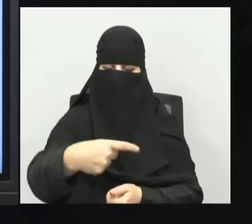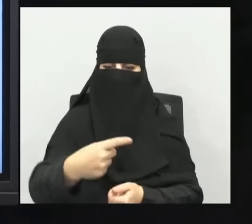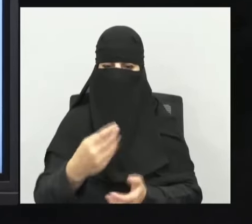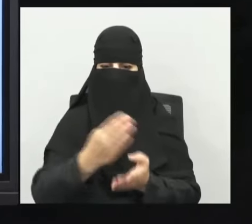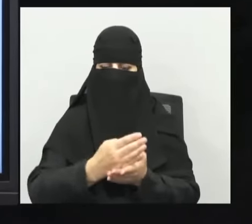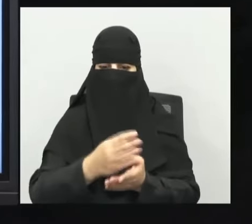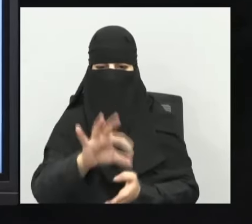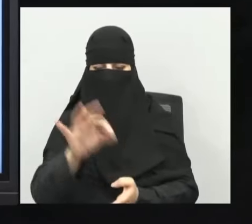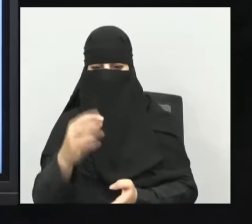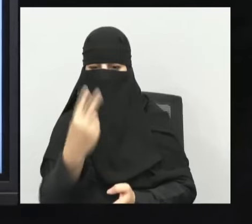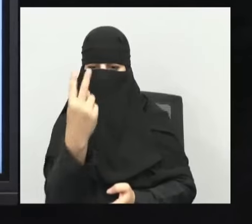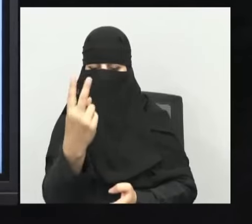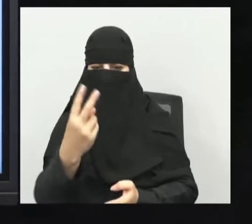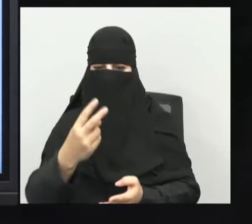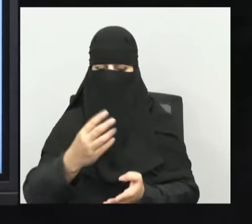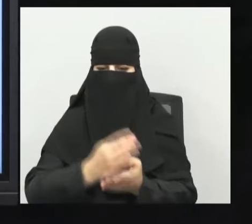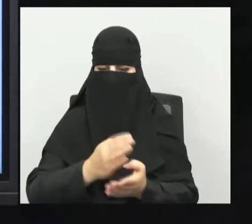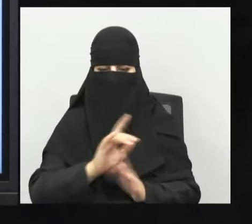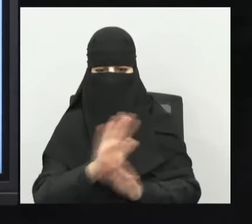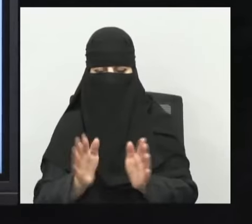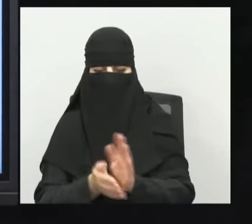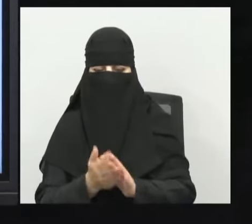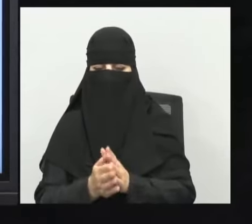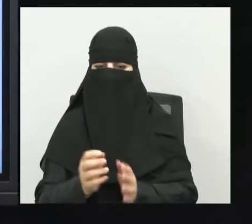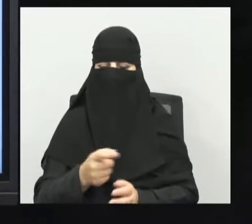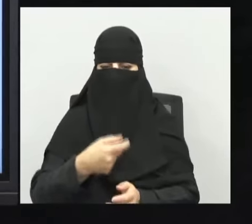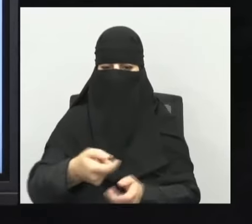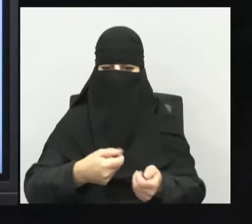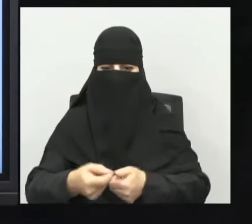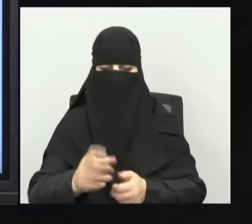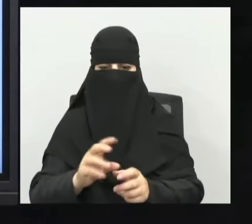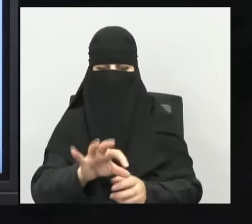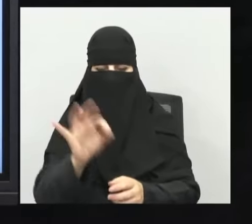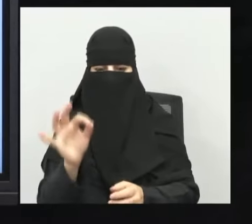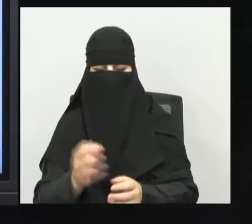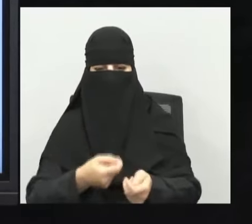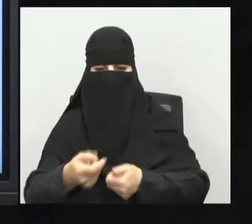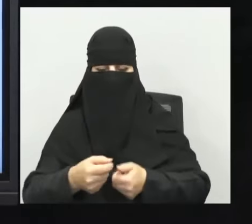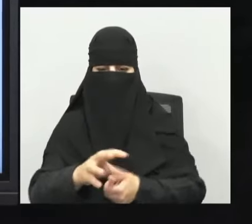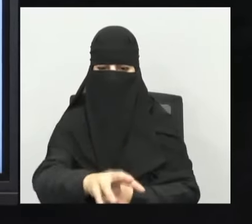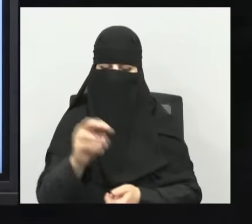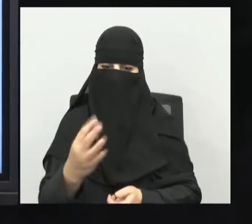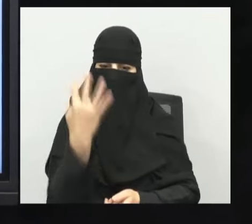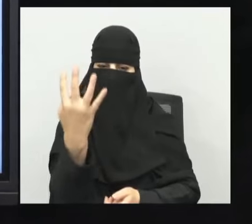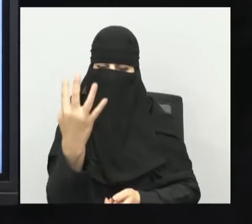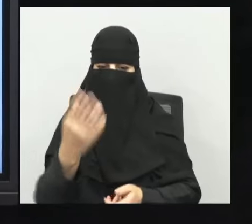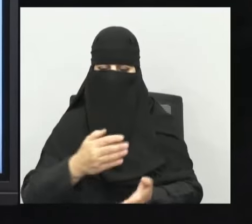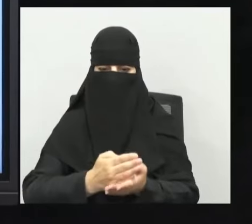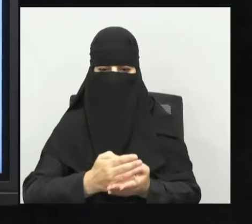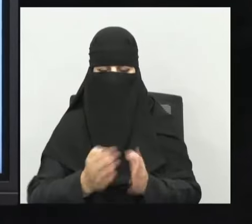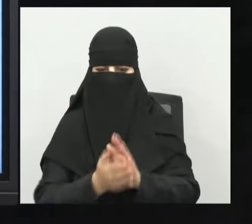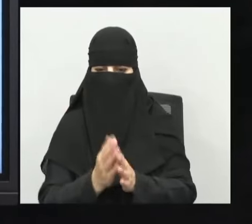على تذكرتين مجانا طيب كم سيشتري من تذكره حتى يحصل على اربع تذاكر